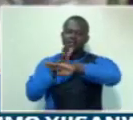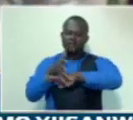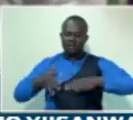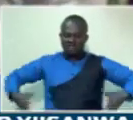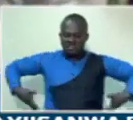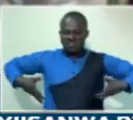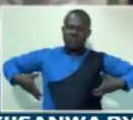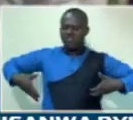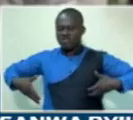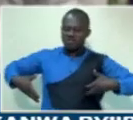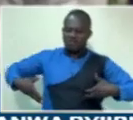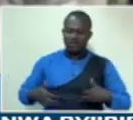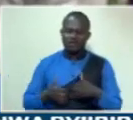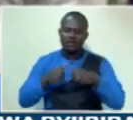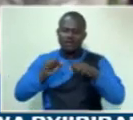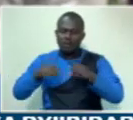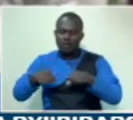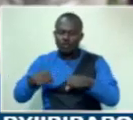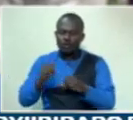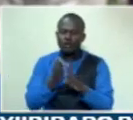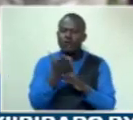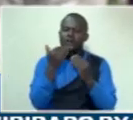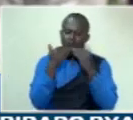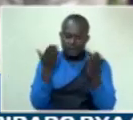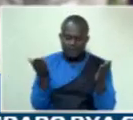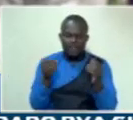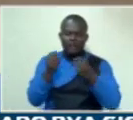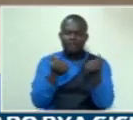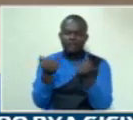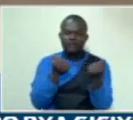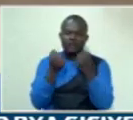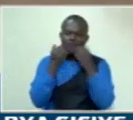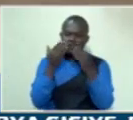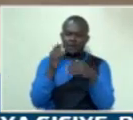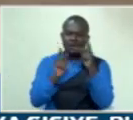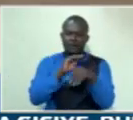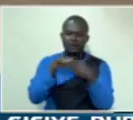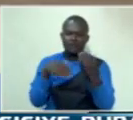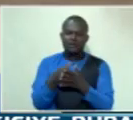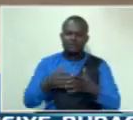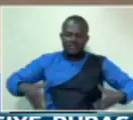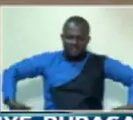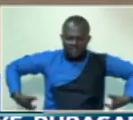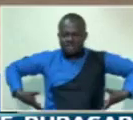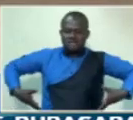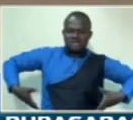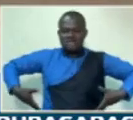mugongo, moto ntibona itambuka, imodoka ntibona itambuka, buri wese uhanyuze bakamuheka mu mugongo, rimwe bakagutamo ukaroha